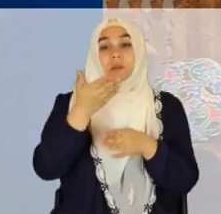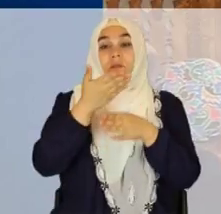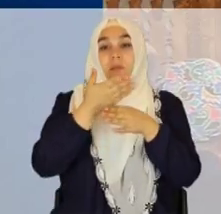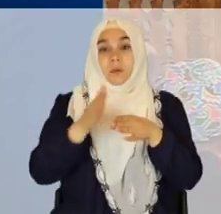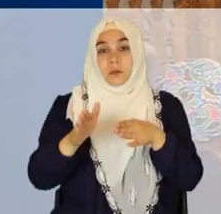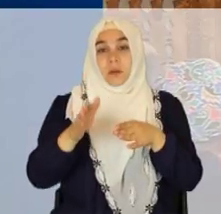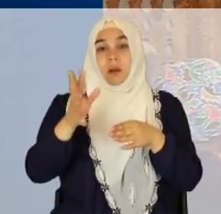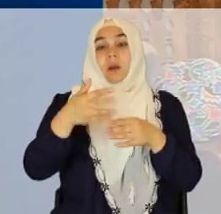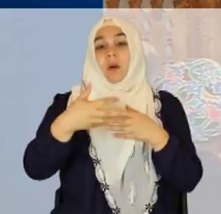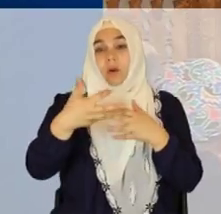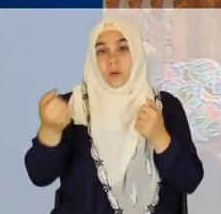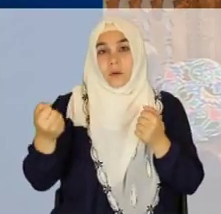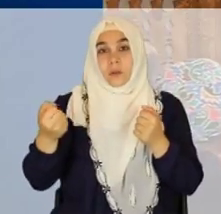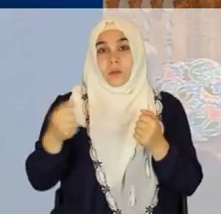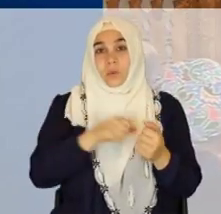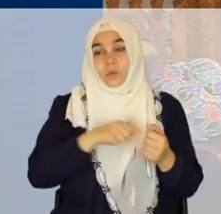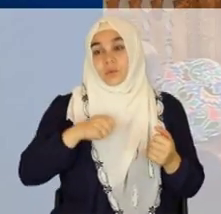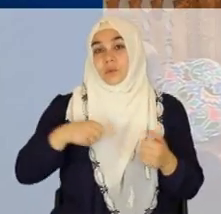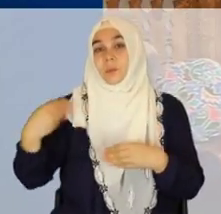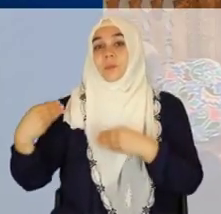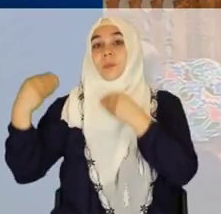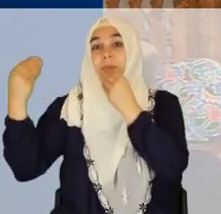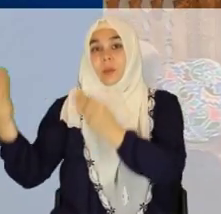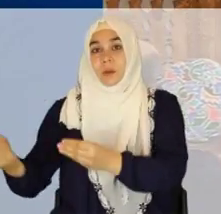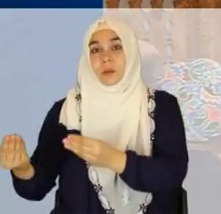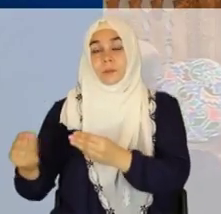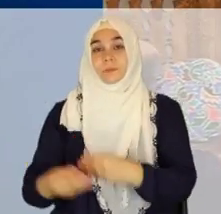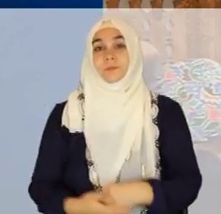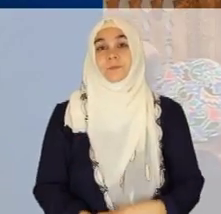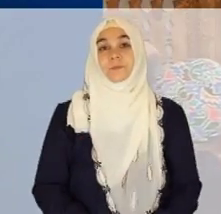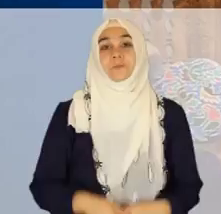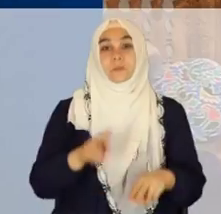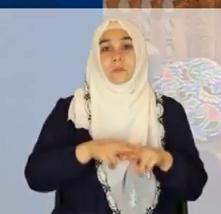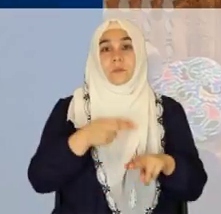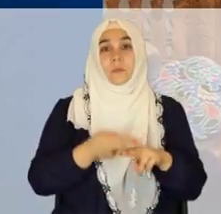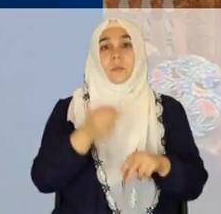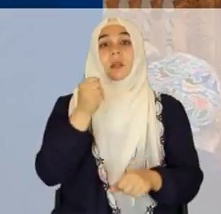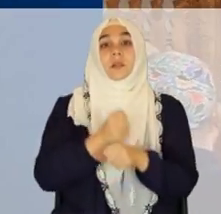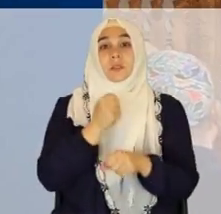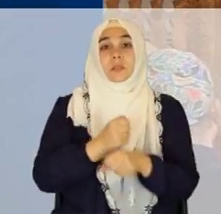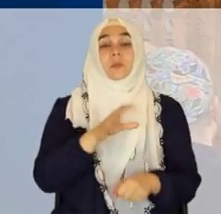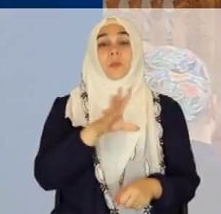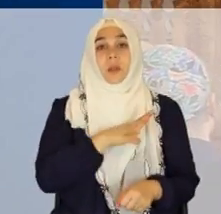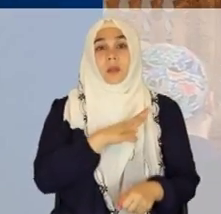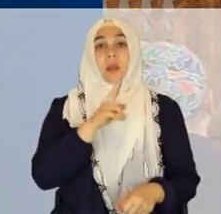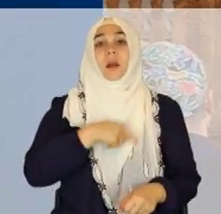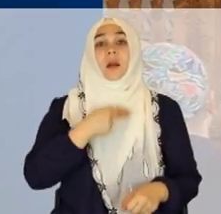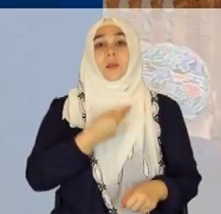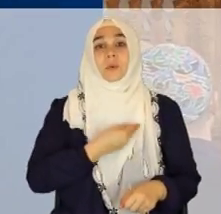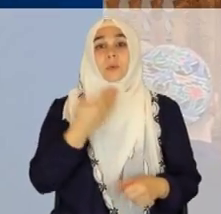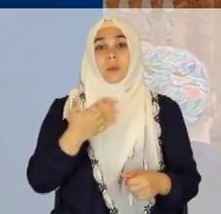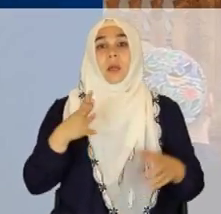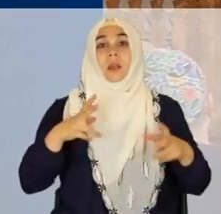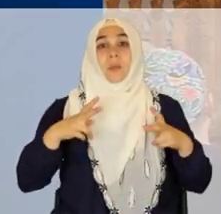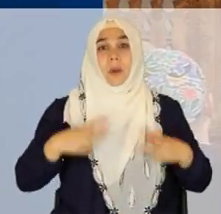qismni chiqaradi-da o'zi olib borib beradi. Mana shu ishi bilan qalbidagi